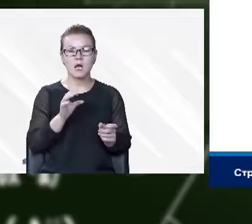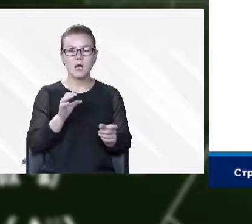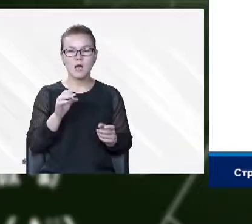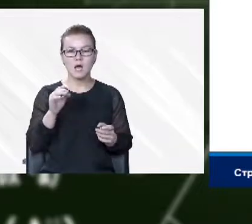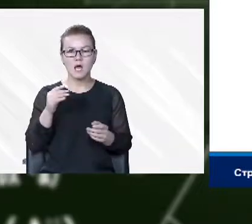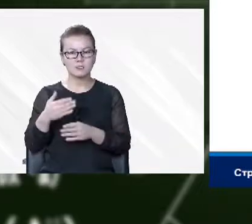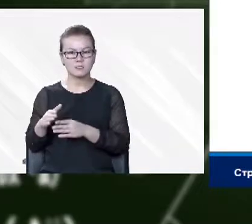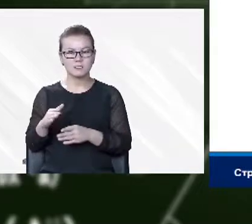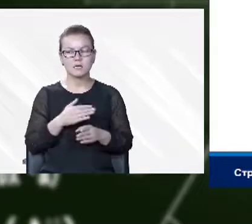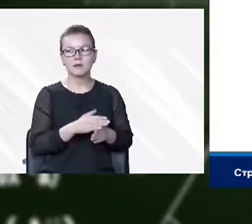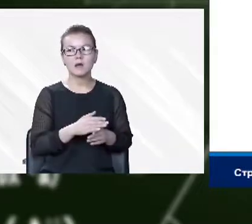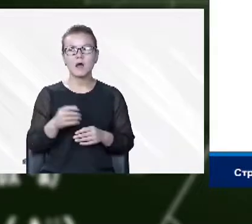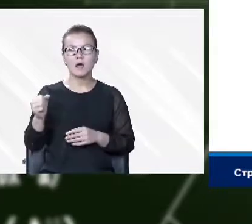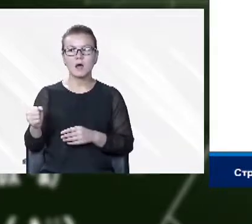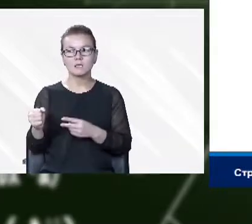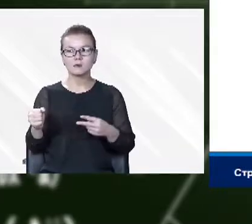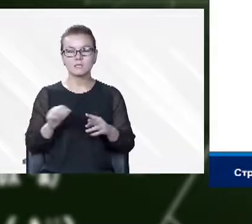А не равно нулю.